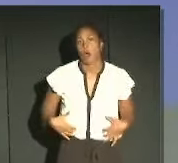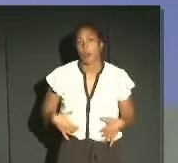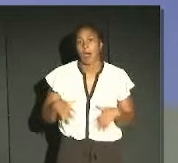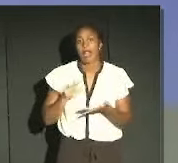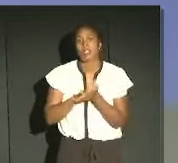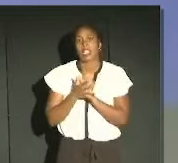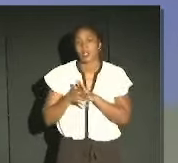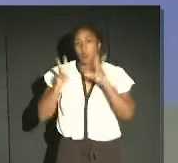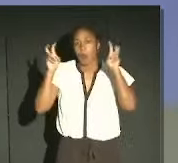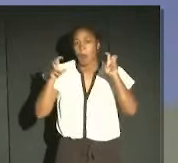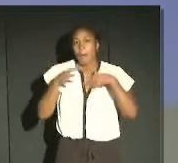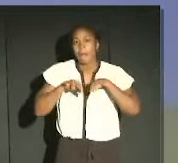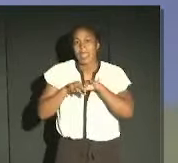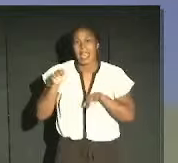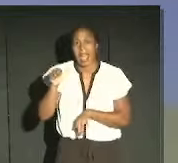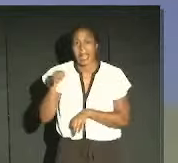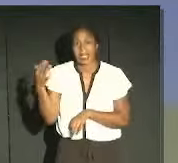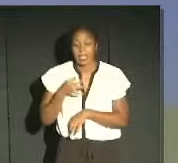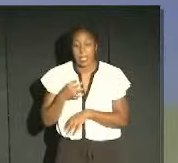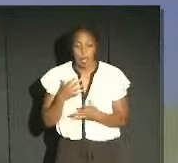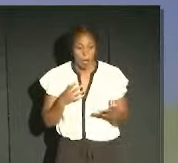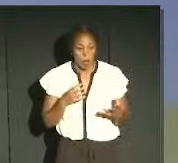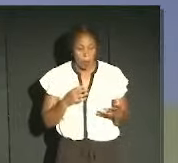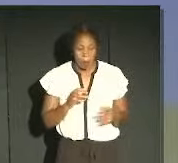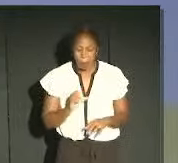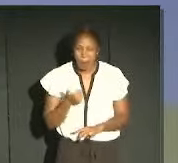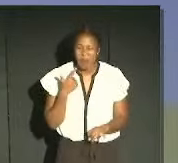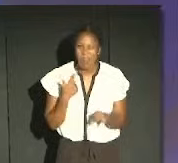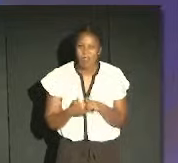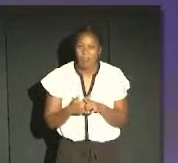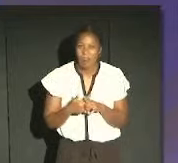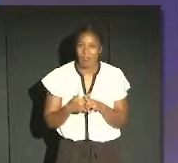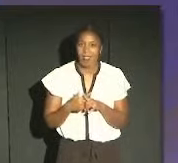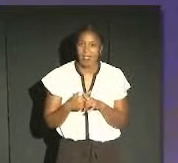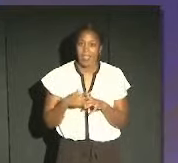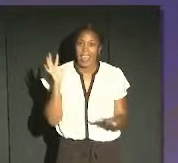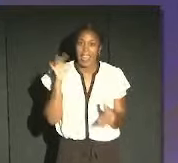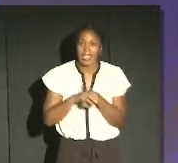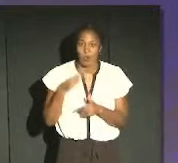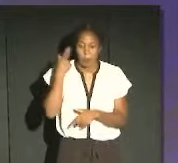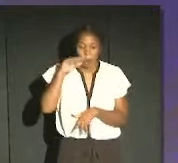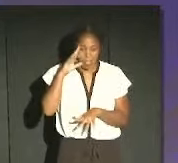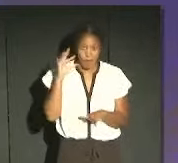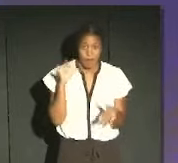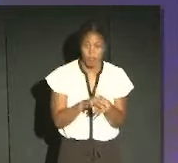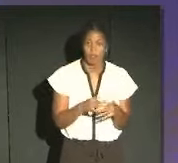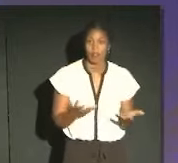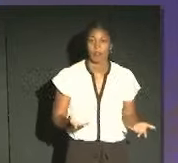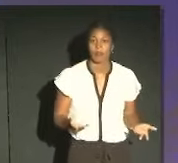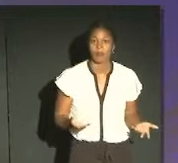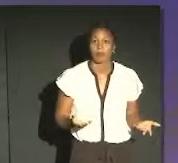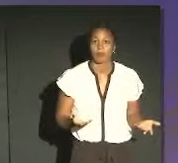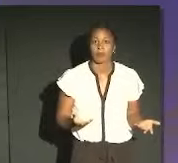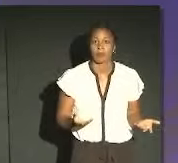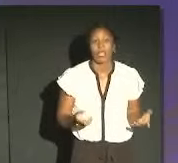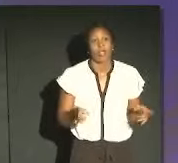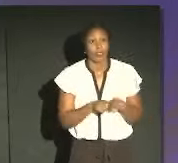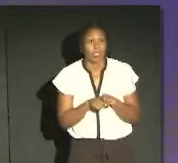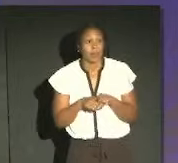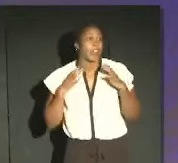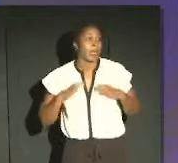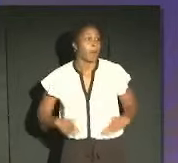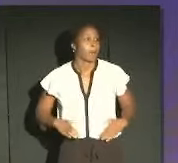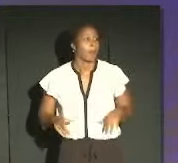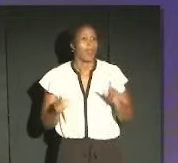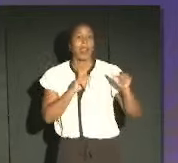la première fois que je vais aller voter pour des élections européennes et je veux dire à ces camarades qui sont certainement dans la salle que oui